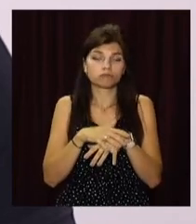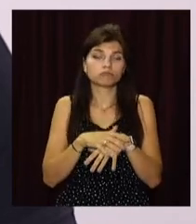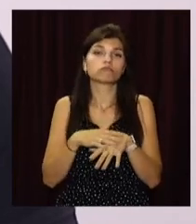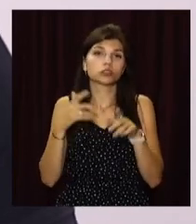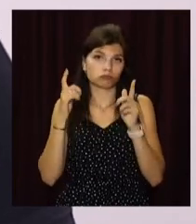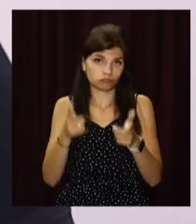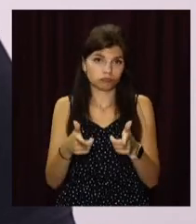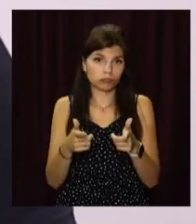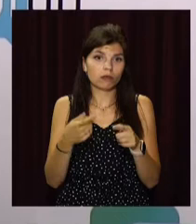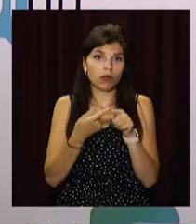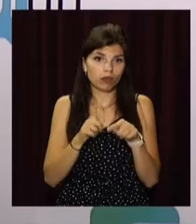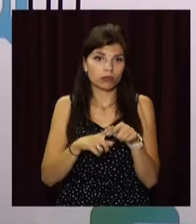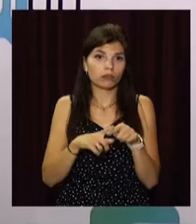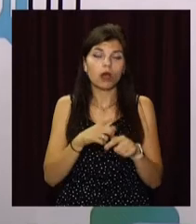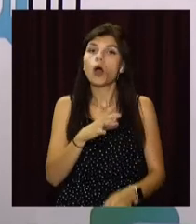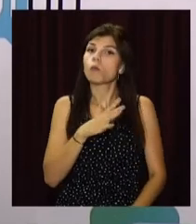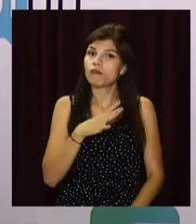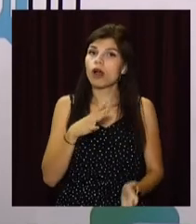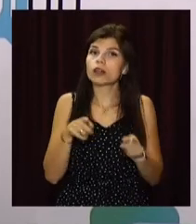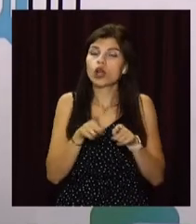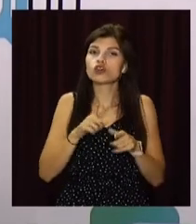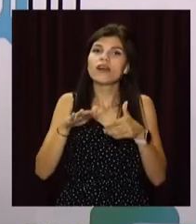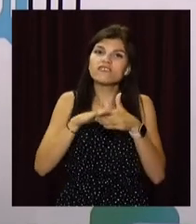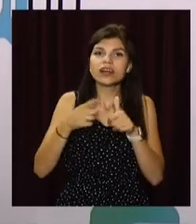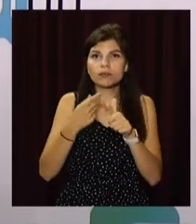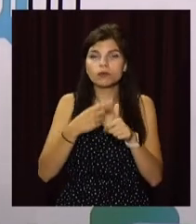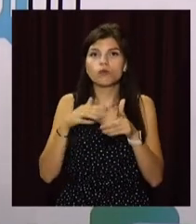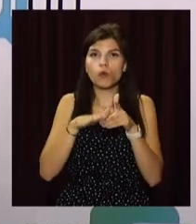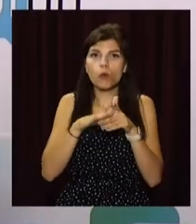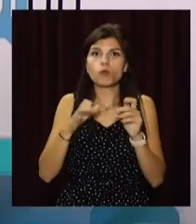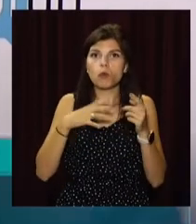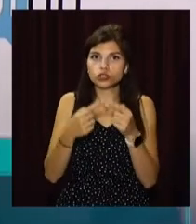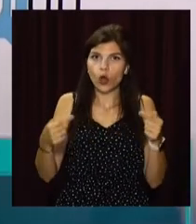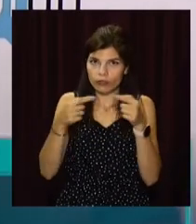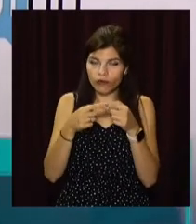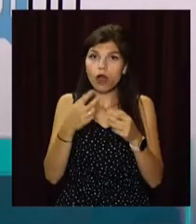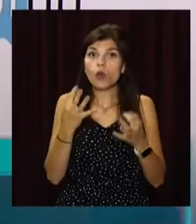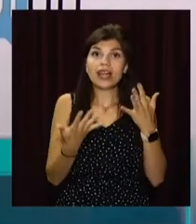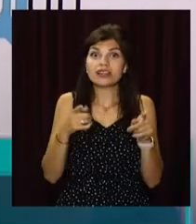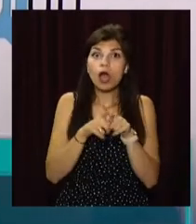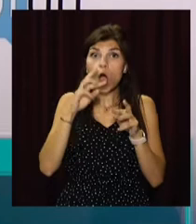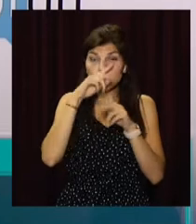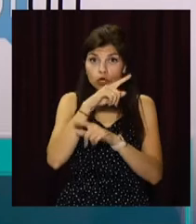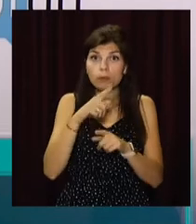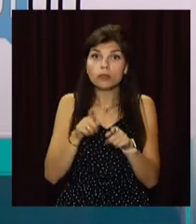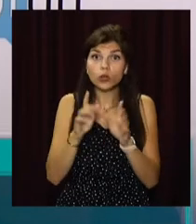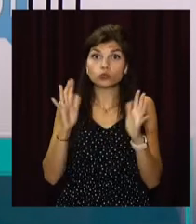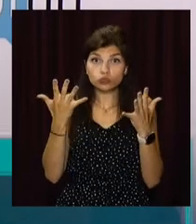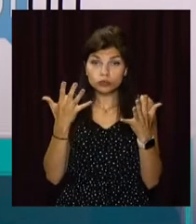цю постанову. Буває таке, що там прізвище ім'я по батькові може там співпадати, але якщо така помилка трапилася, то